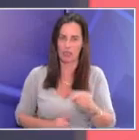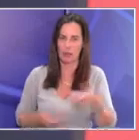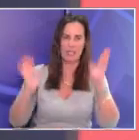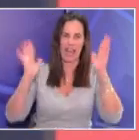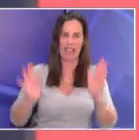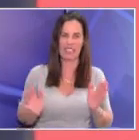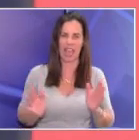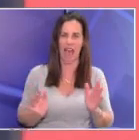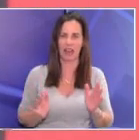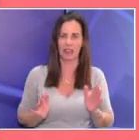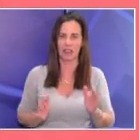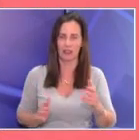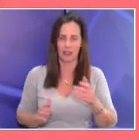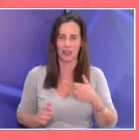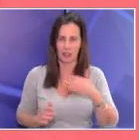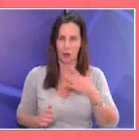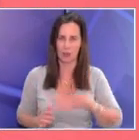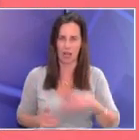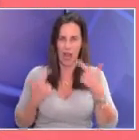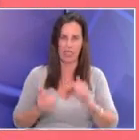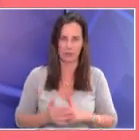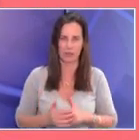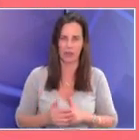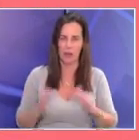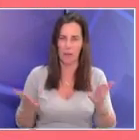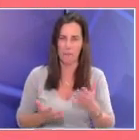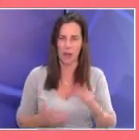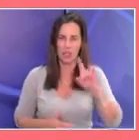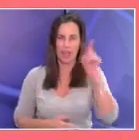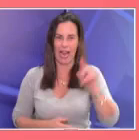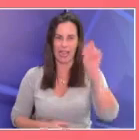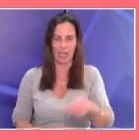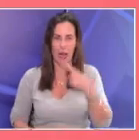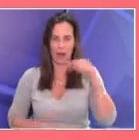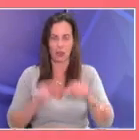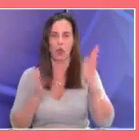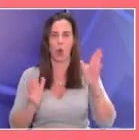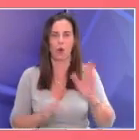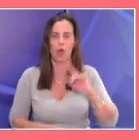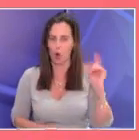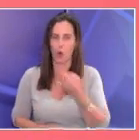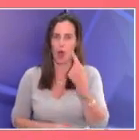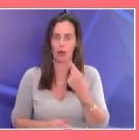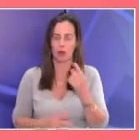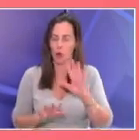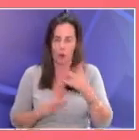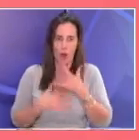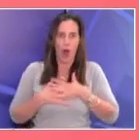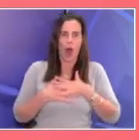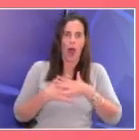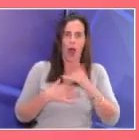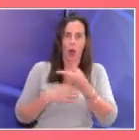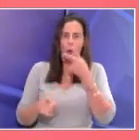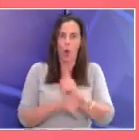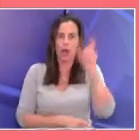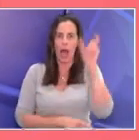מזעזע בכל רמה, ואני רגע רוצה להסביר את זה. מה שחזן אמר לאילן הוא נוראי, אבל כולנו התכווצנו. כולנו אמרנו, איך הוא